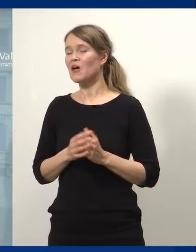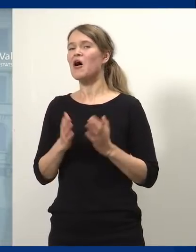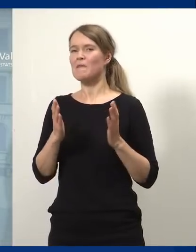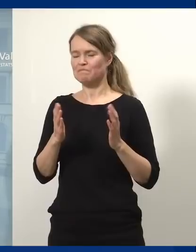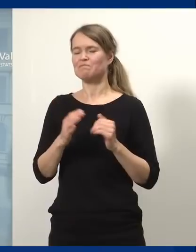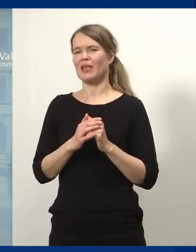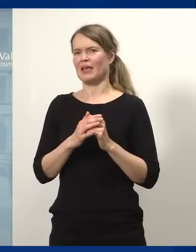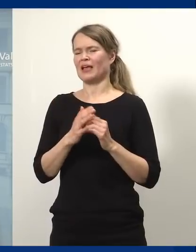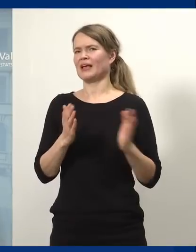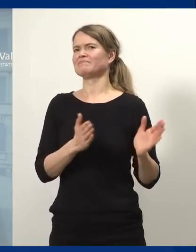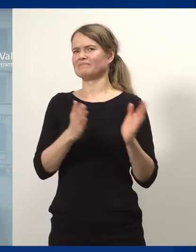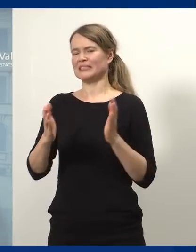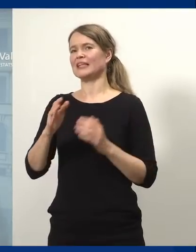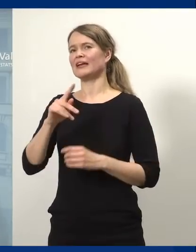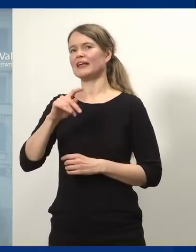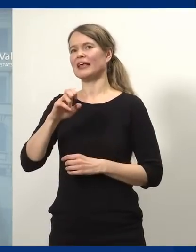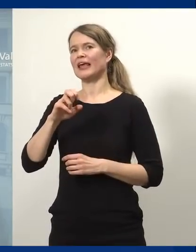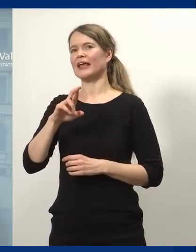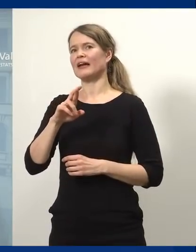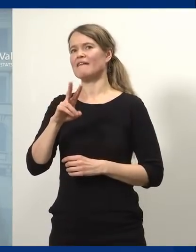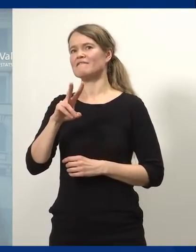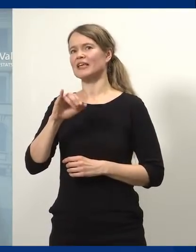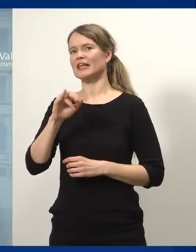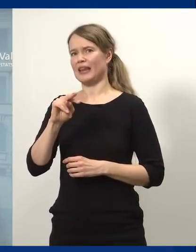Otetaan tässä välissä Elina